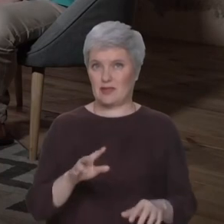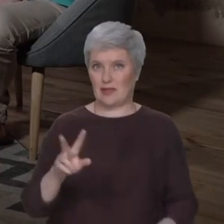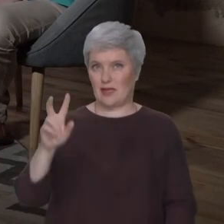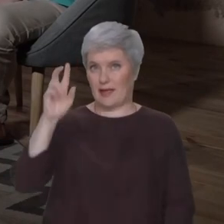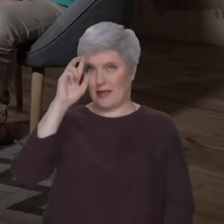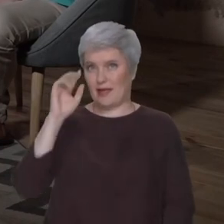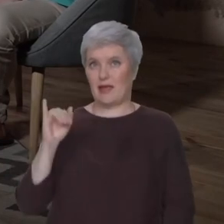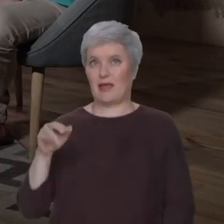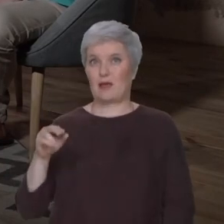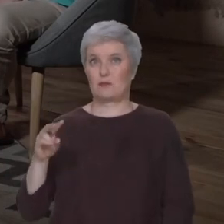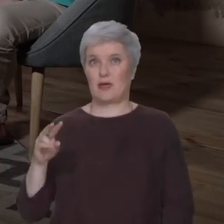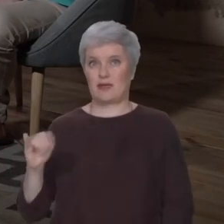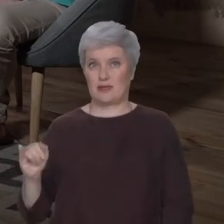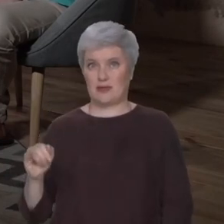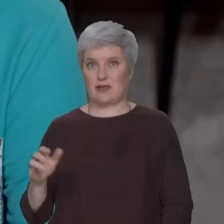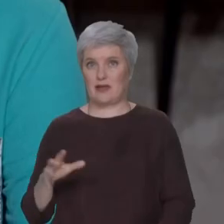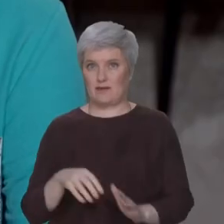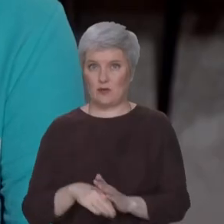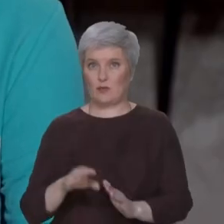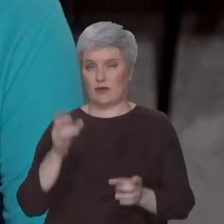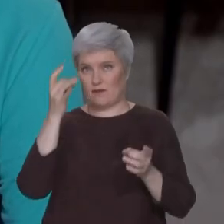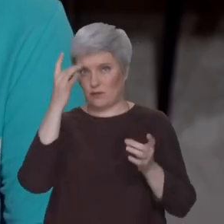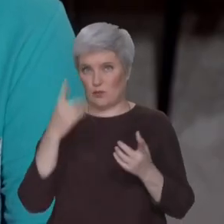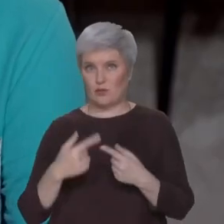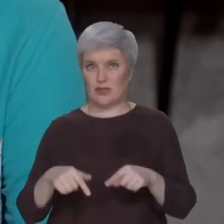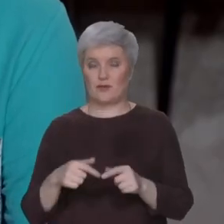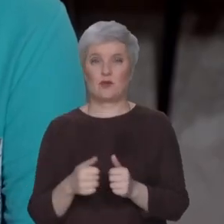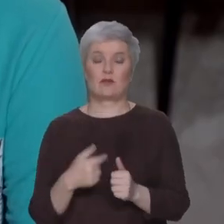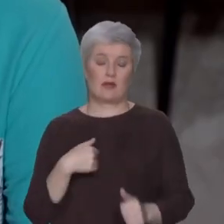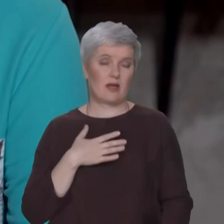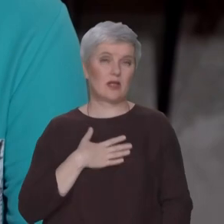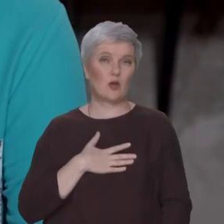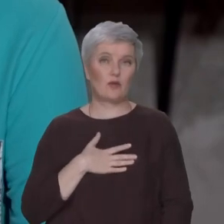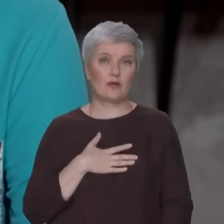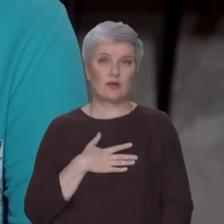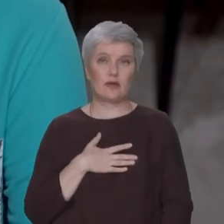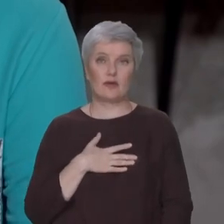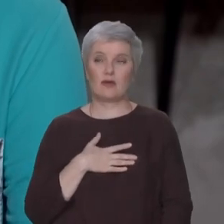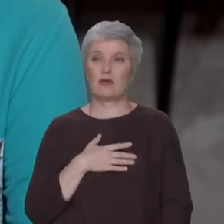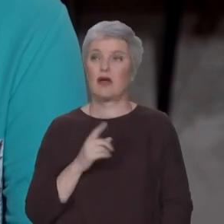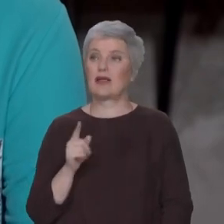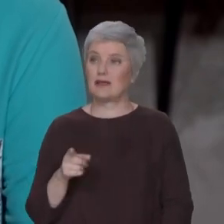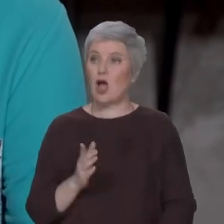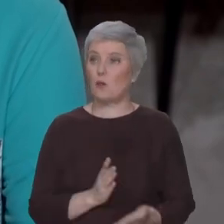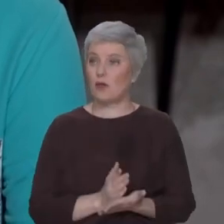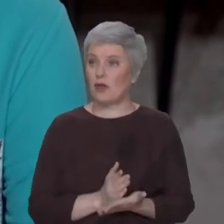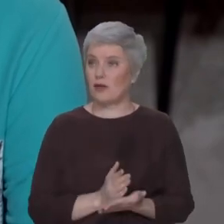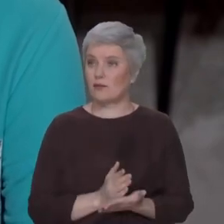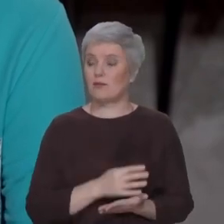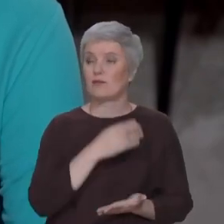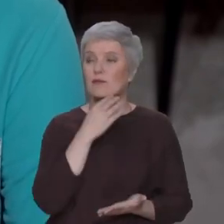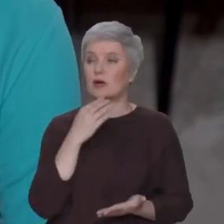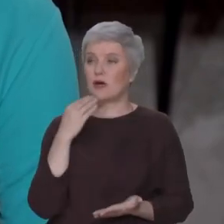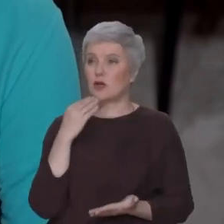тому числі в культурній сфері, сусіда. Да, я задоволений. Там є